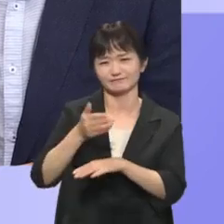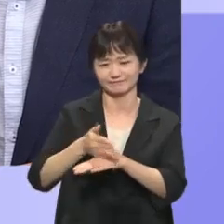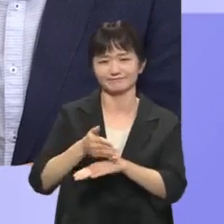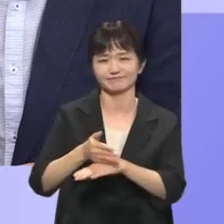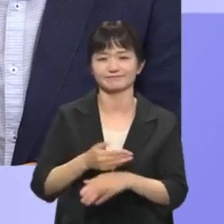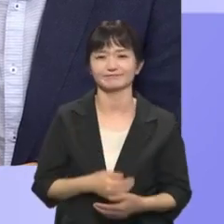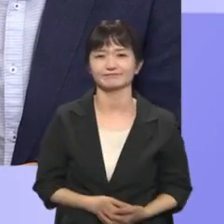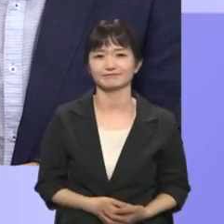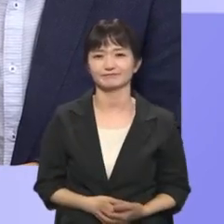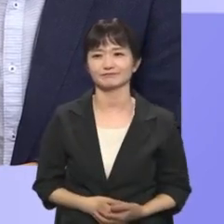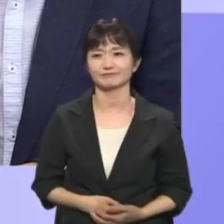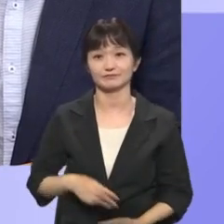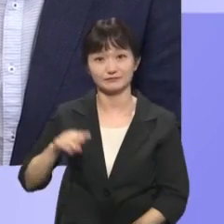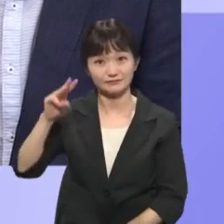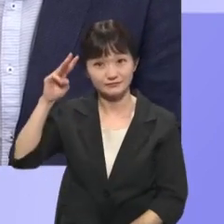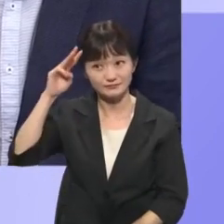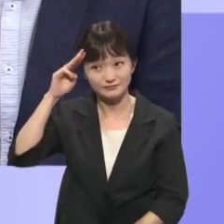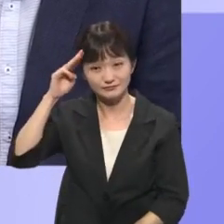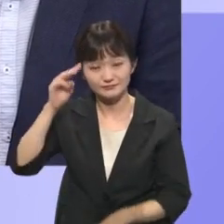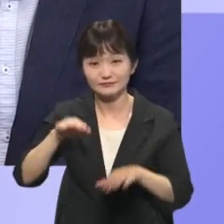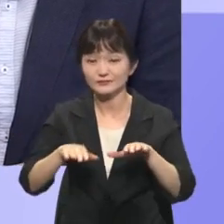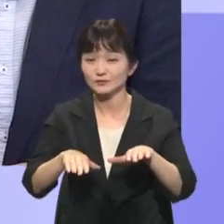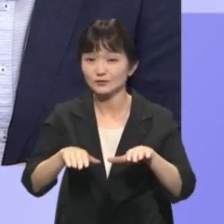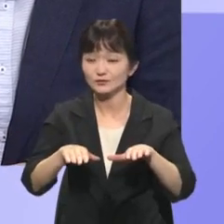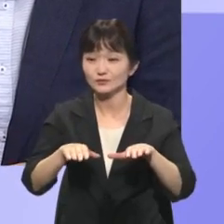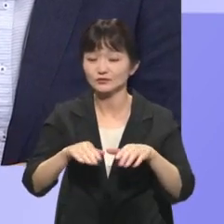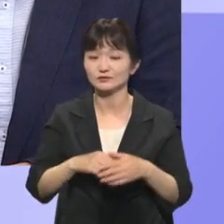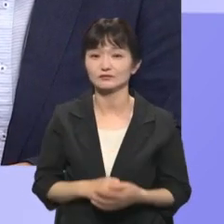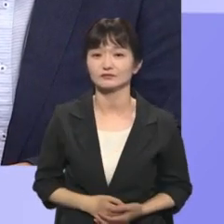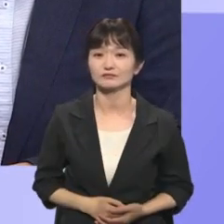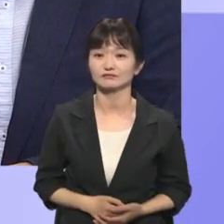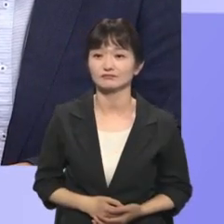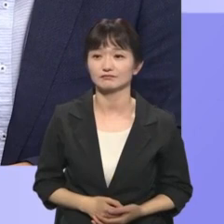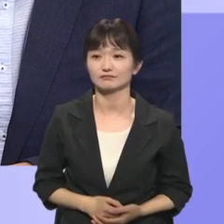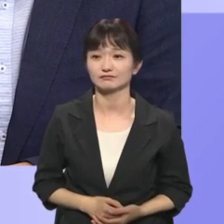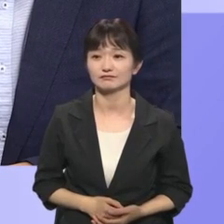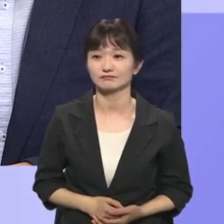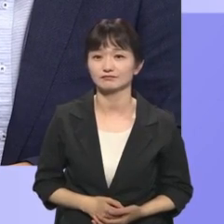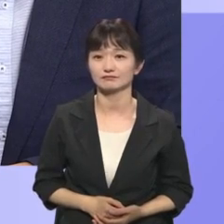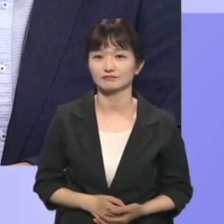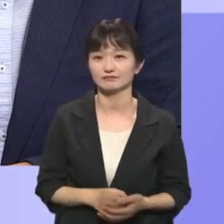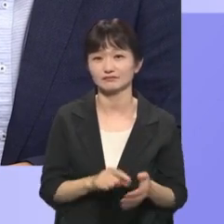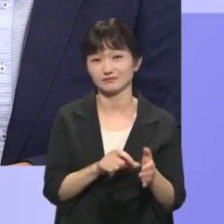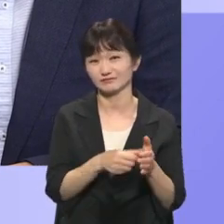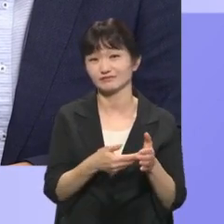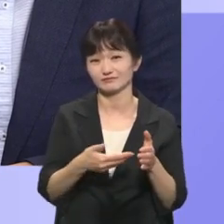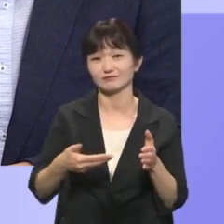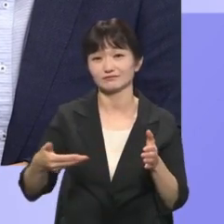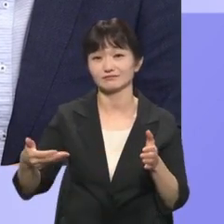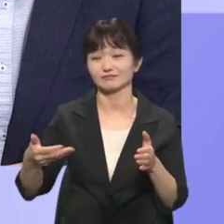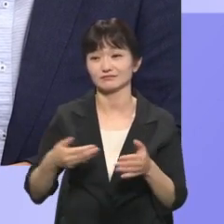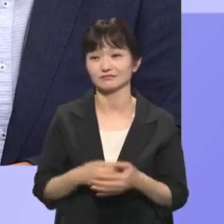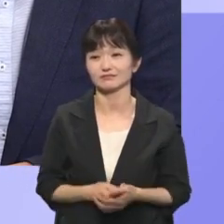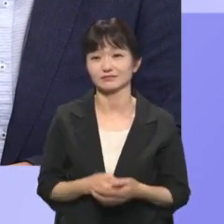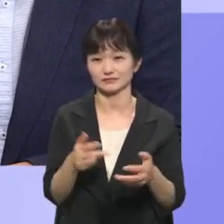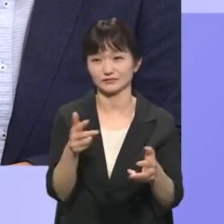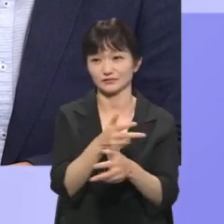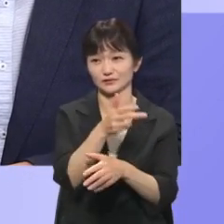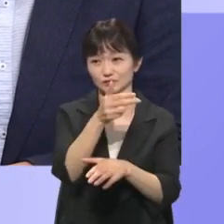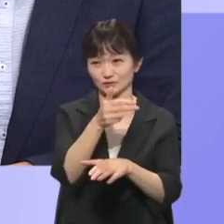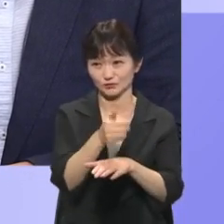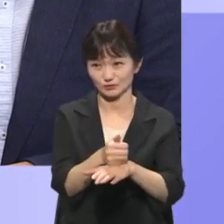자이 잼버리어 오늘 이제 결국 이제 어쨌든 시간은 가게 마련이니까요 이제 주말까지